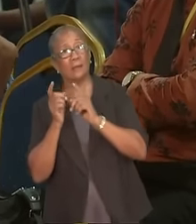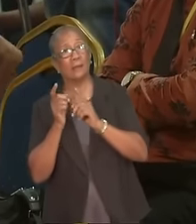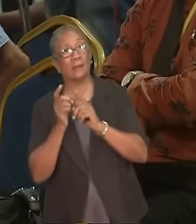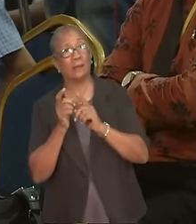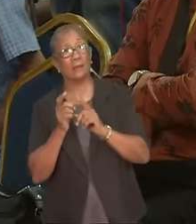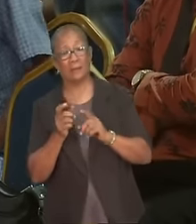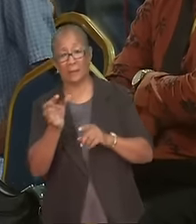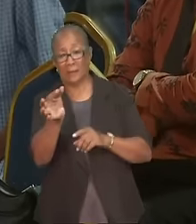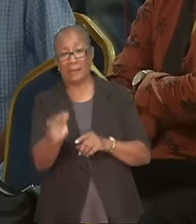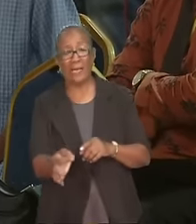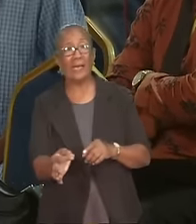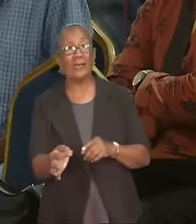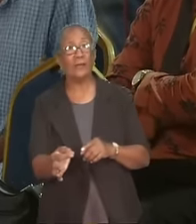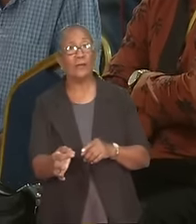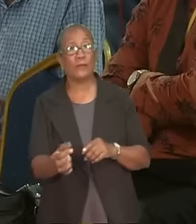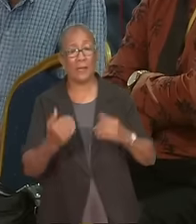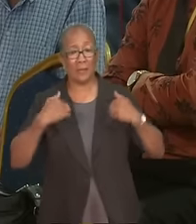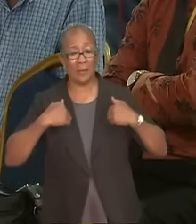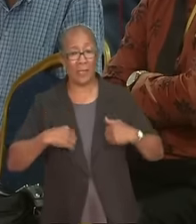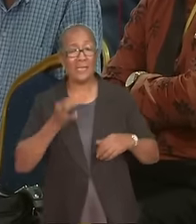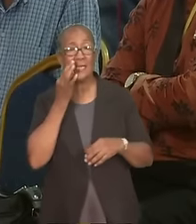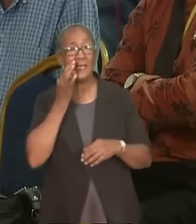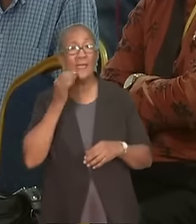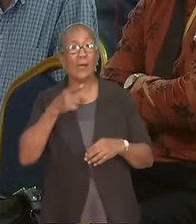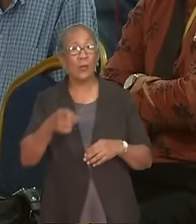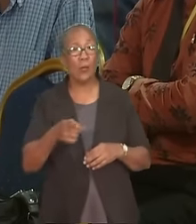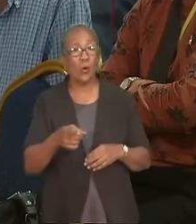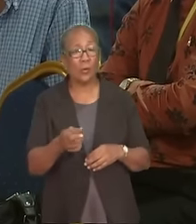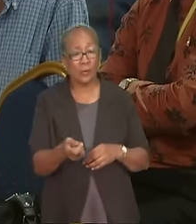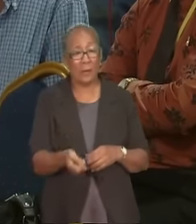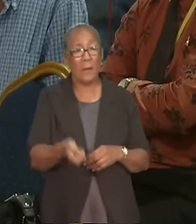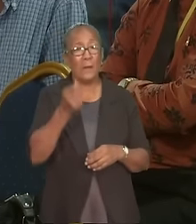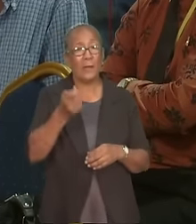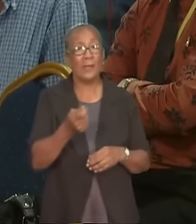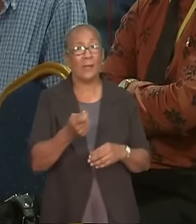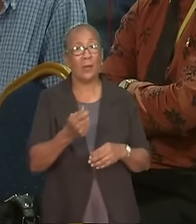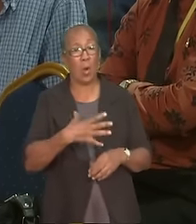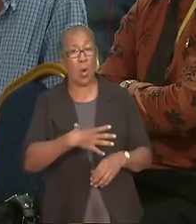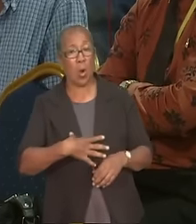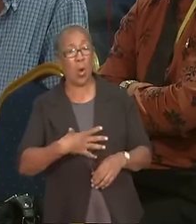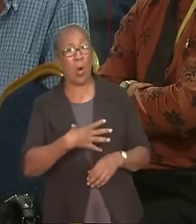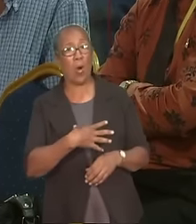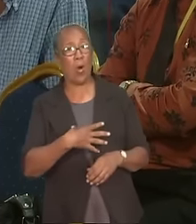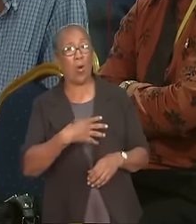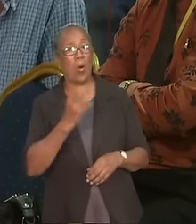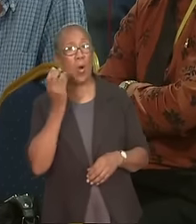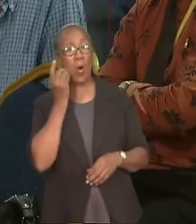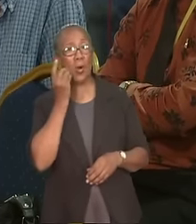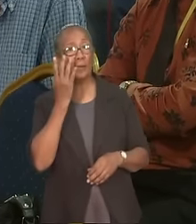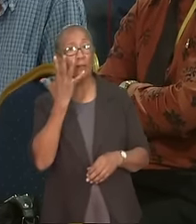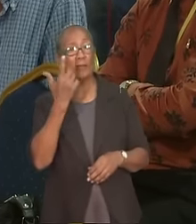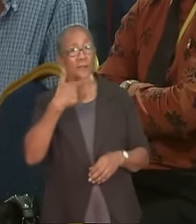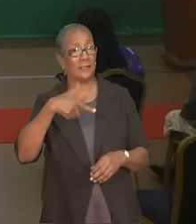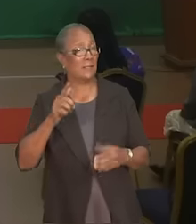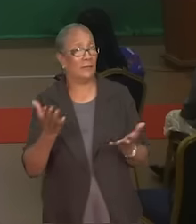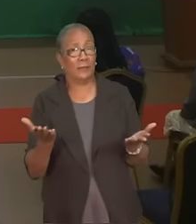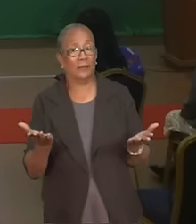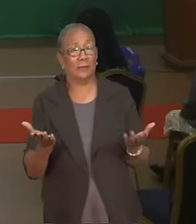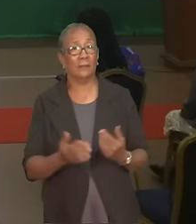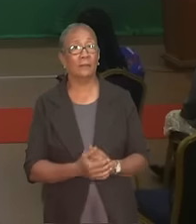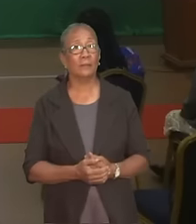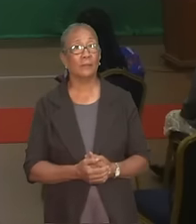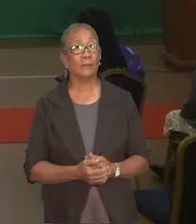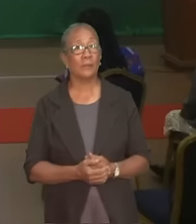maar tussen 175 en 345, dacht ik. Ja, dank u wel. Is dat